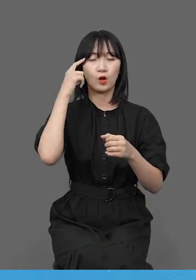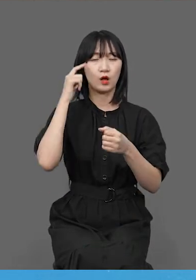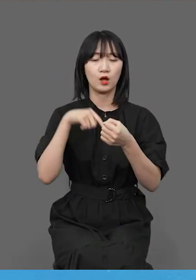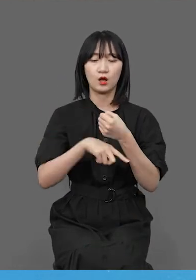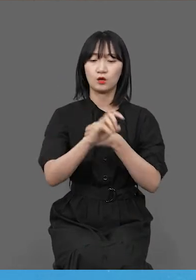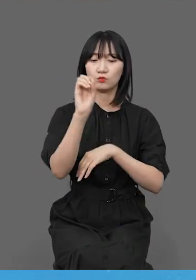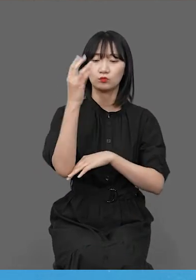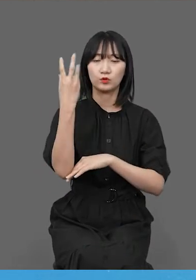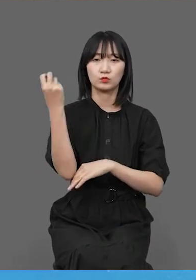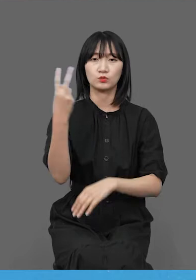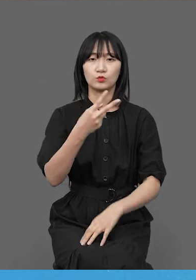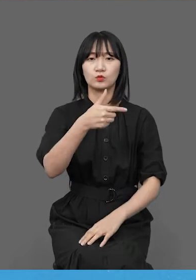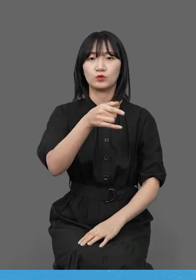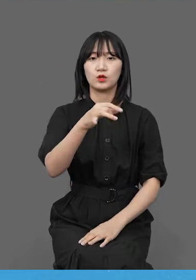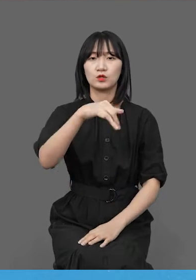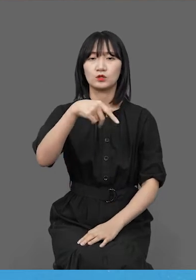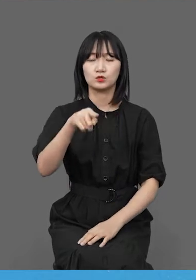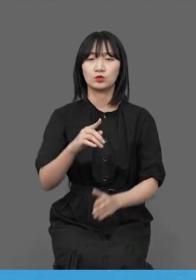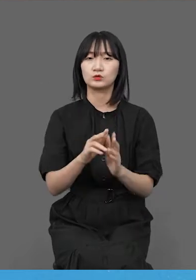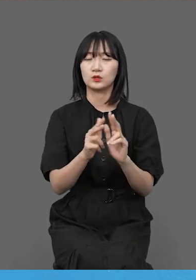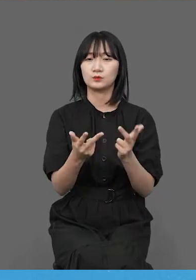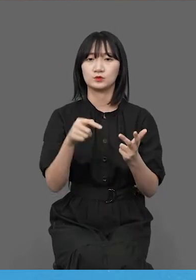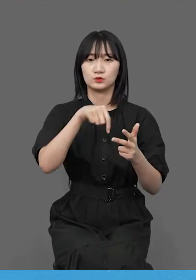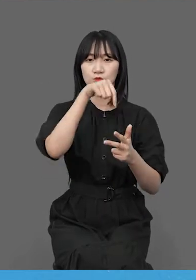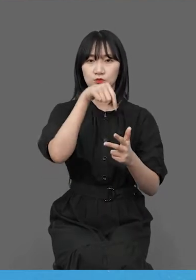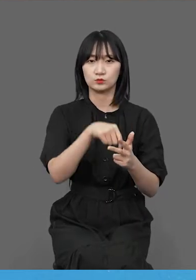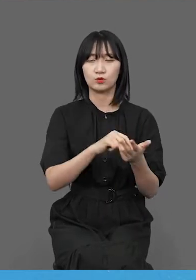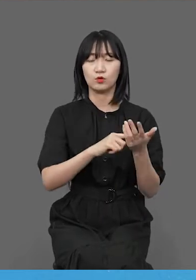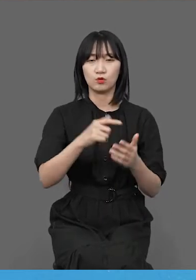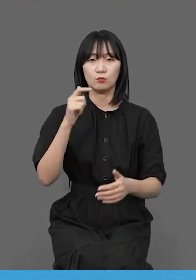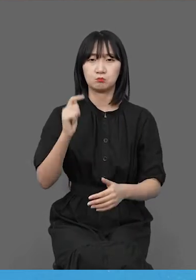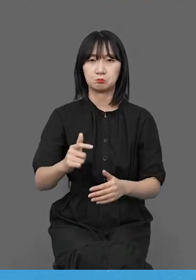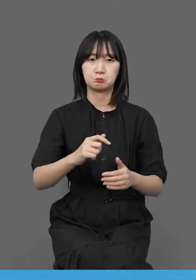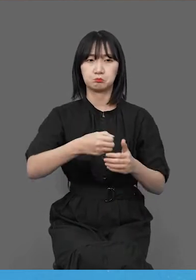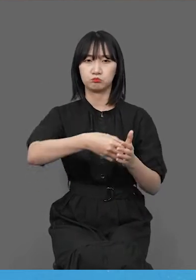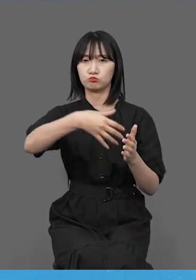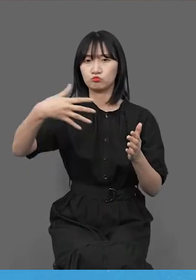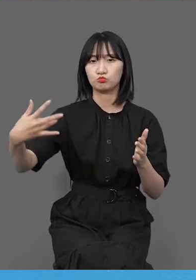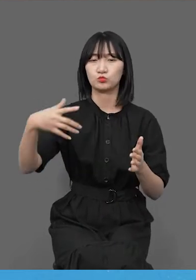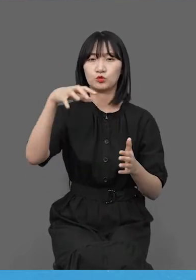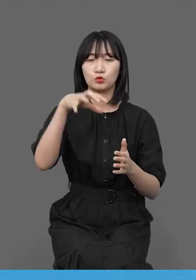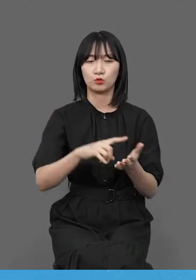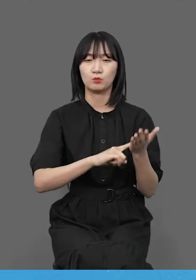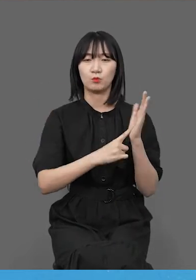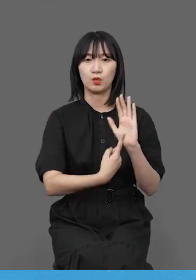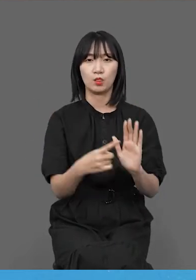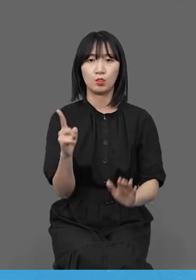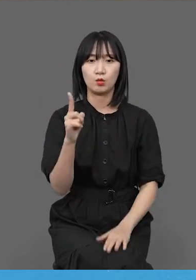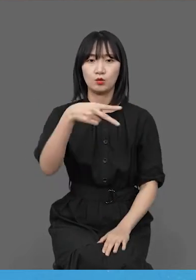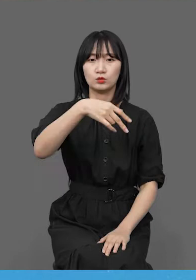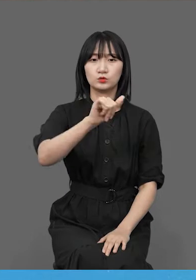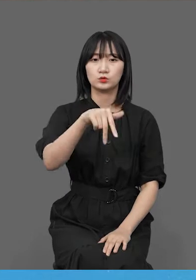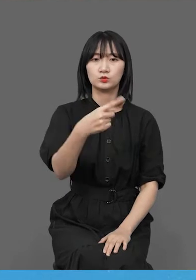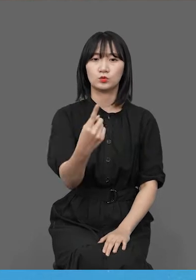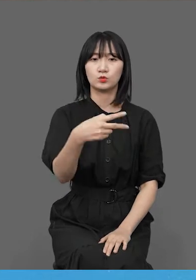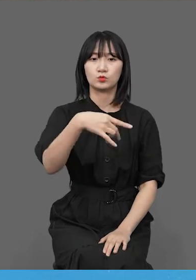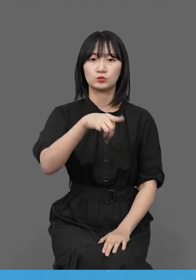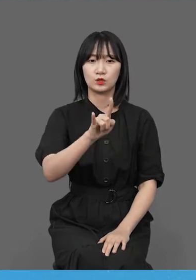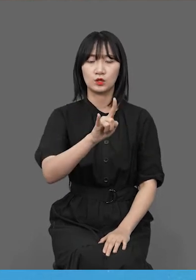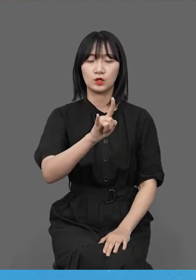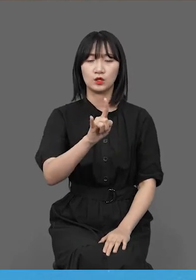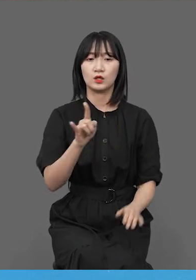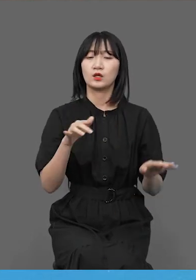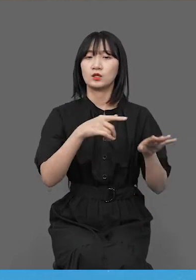두 정말 막대한 강력한 저널이죠. 여기에 발표된 거에 의하면 시조새의 깃털 모양에